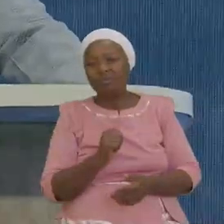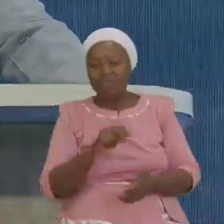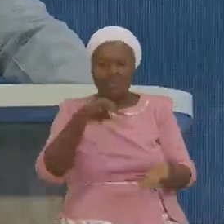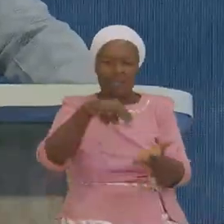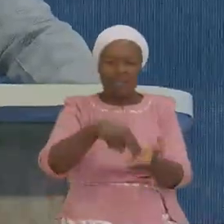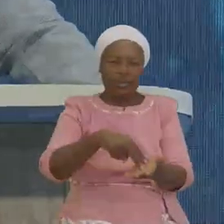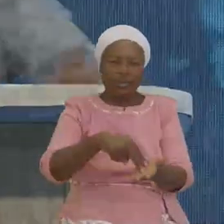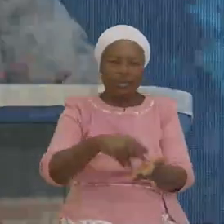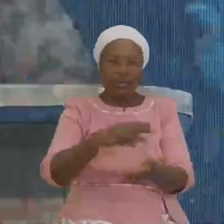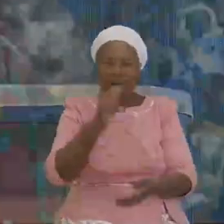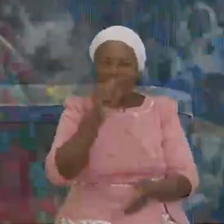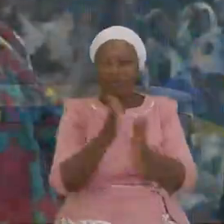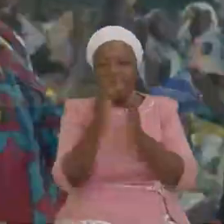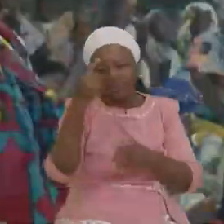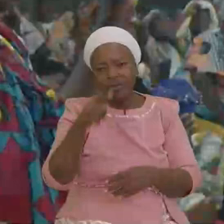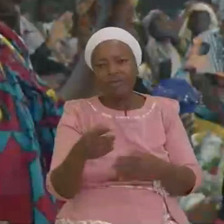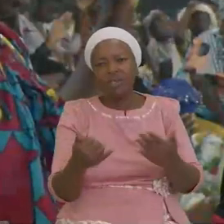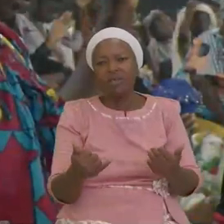Je crois en lui.